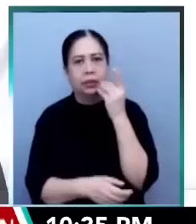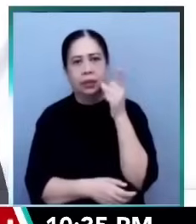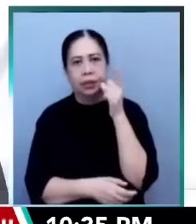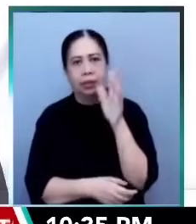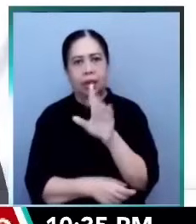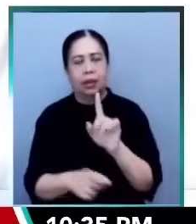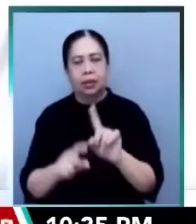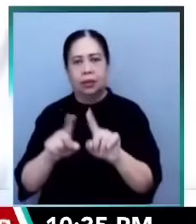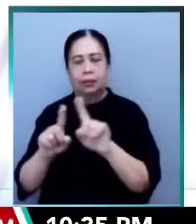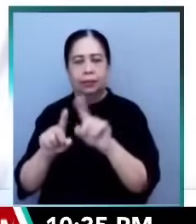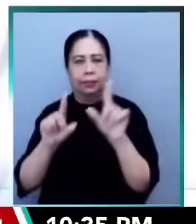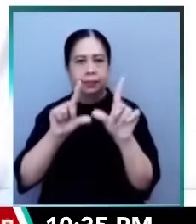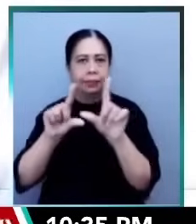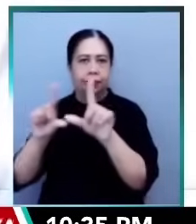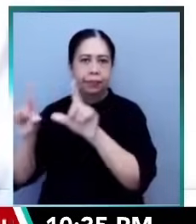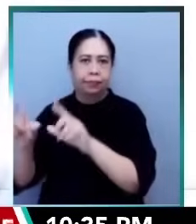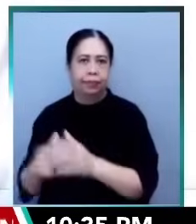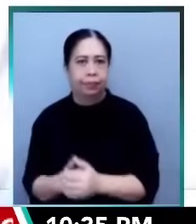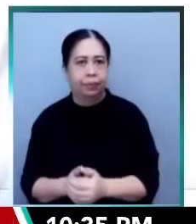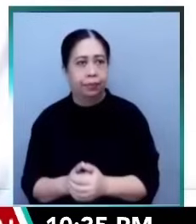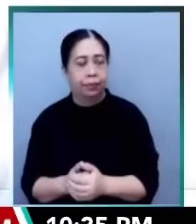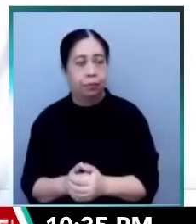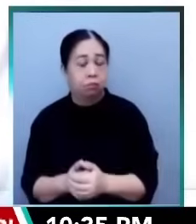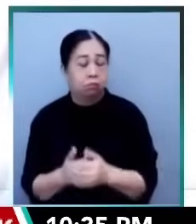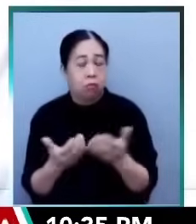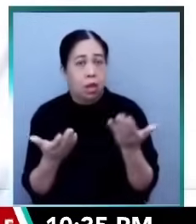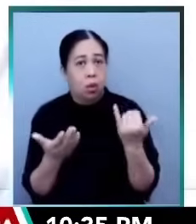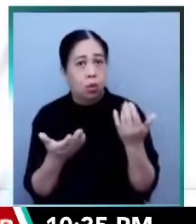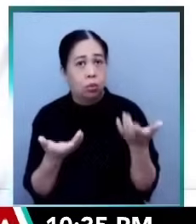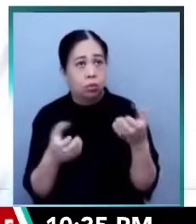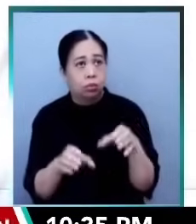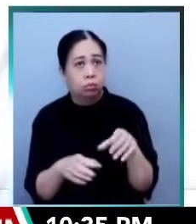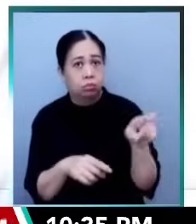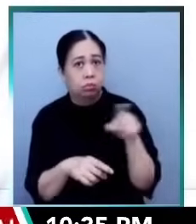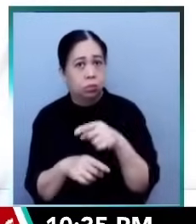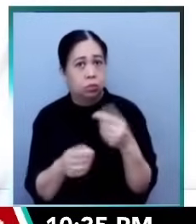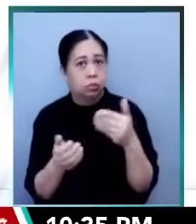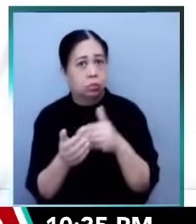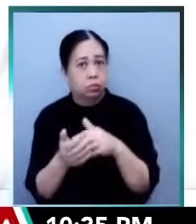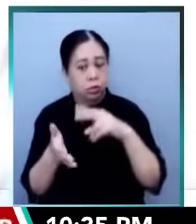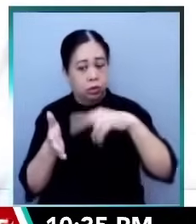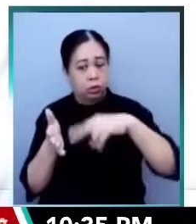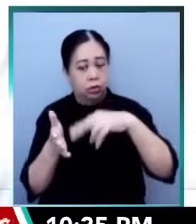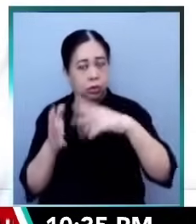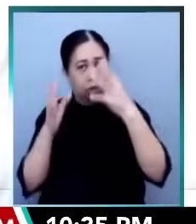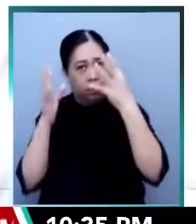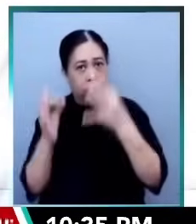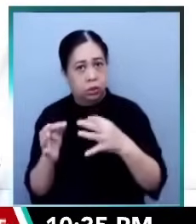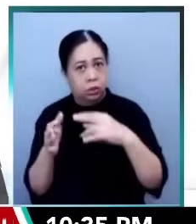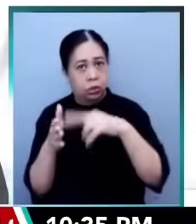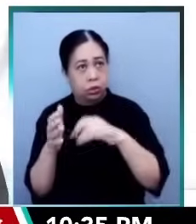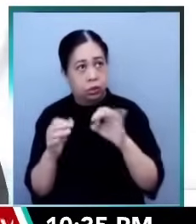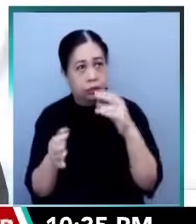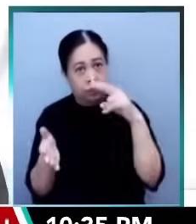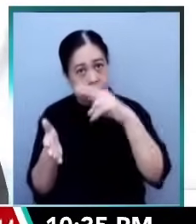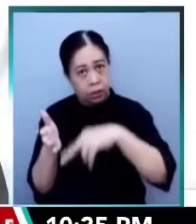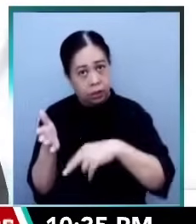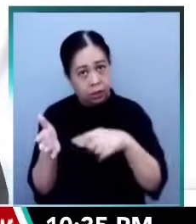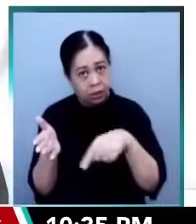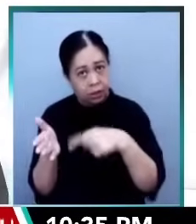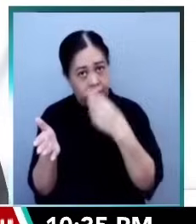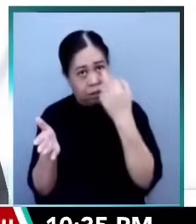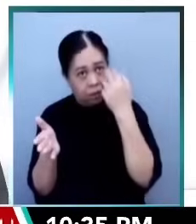akusado. I hope they had the chance to read the decision. And if they did, they would have realized